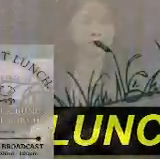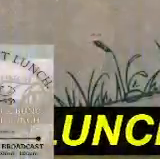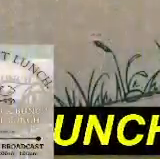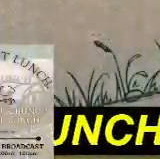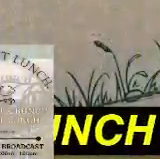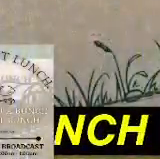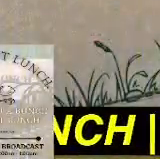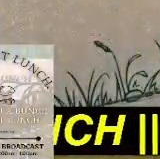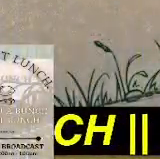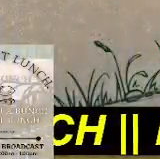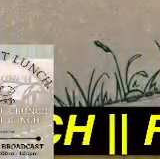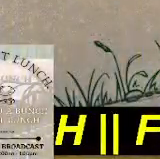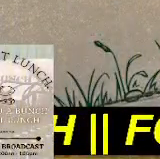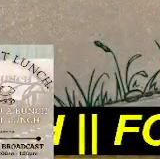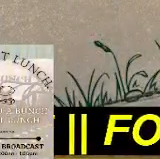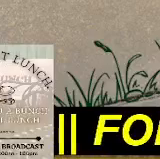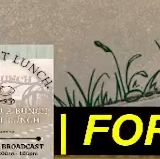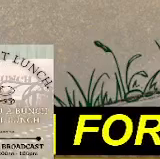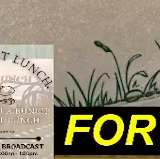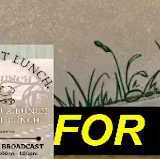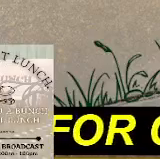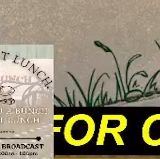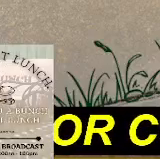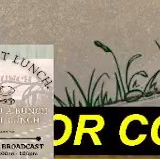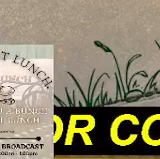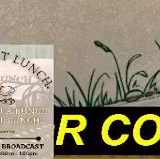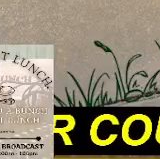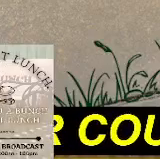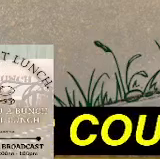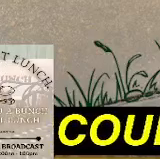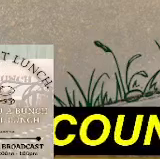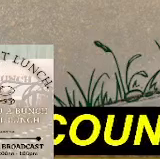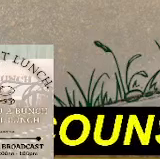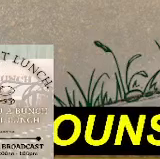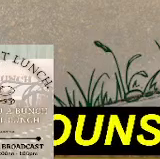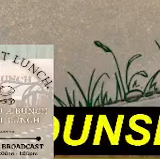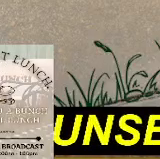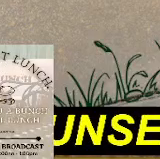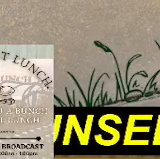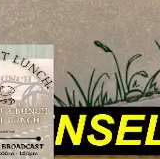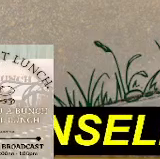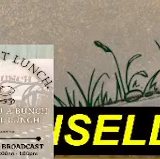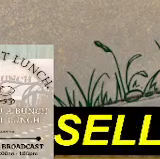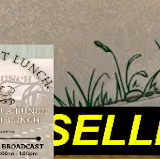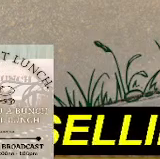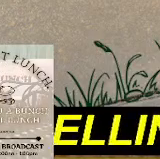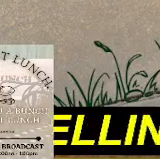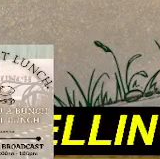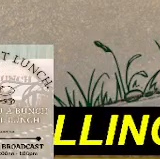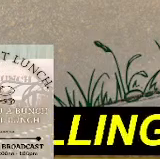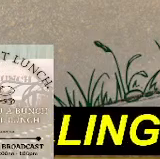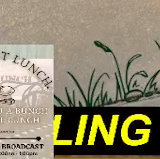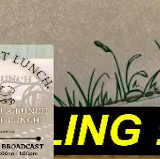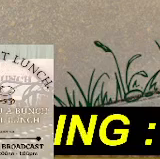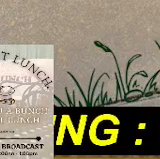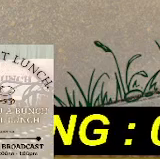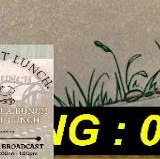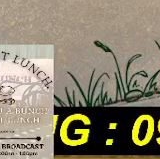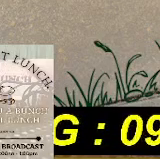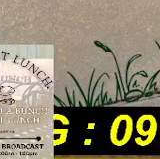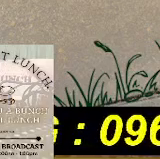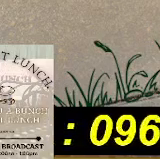cbba nay oh bayad na ako shoutout sa inyong lahat as you are watching our Uh program yan shoutout sa lahat ng